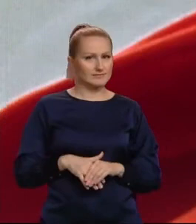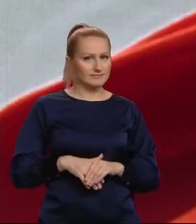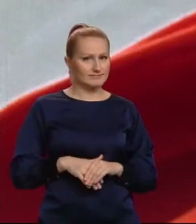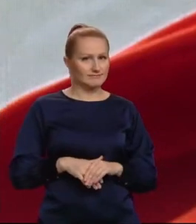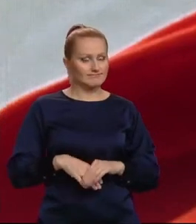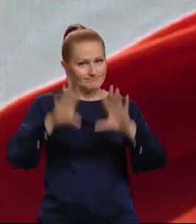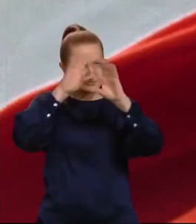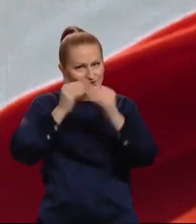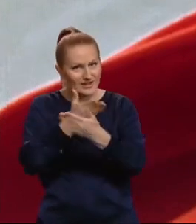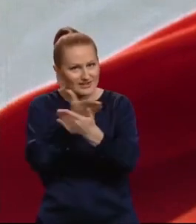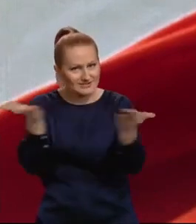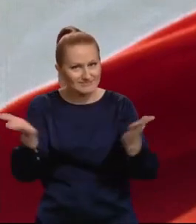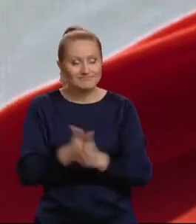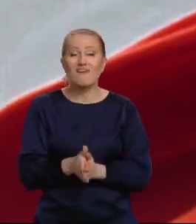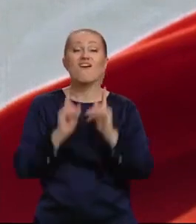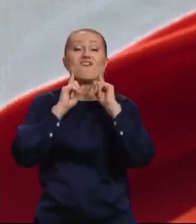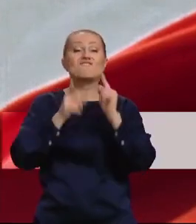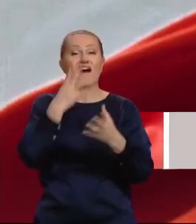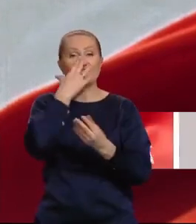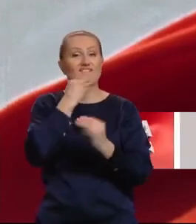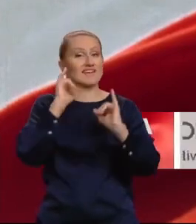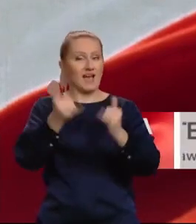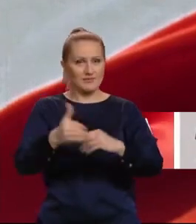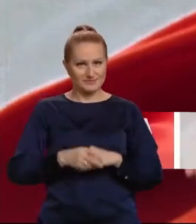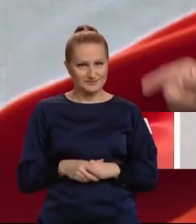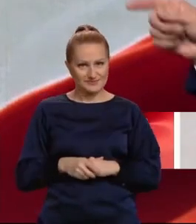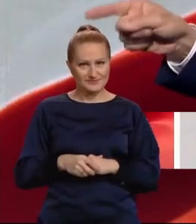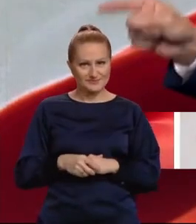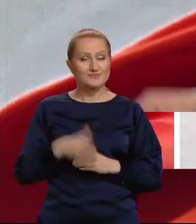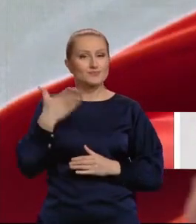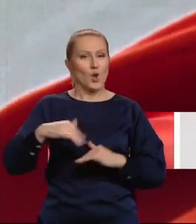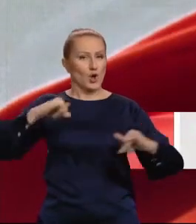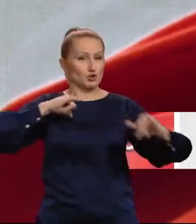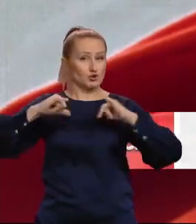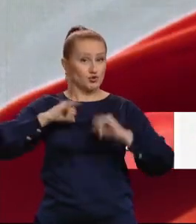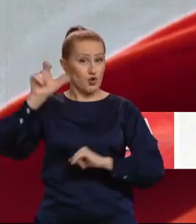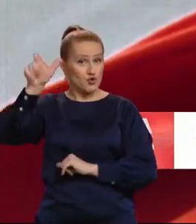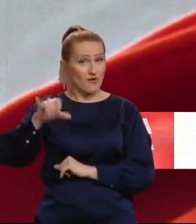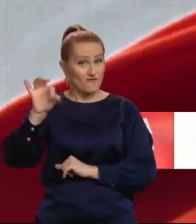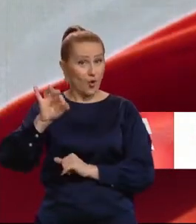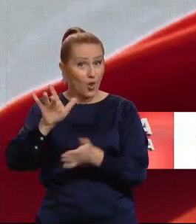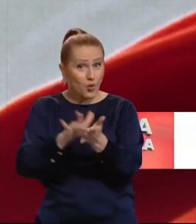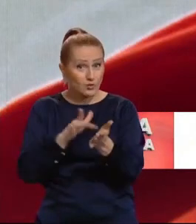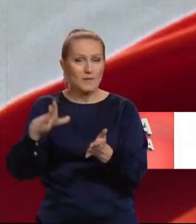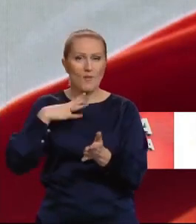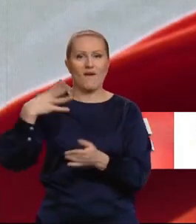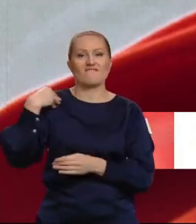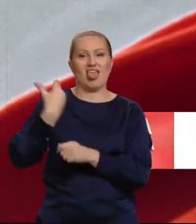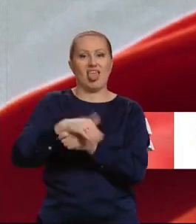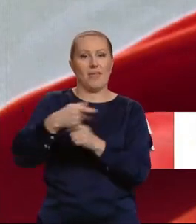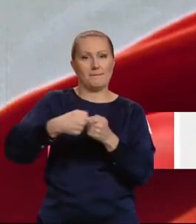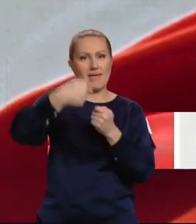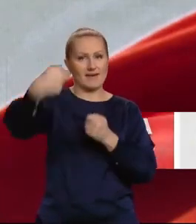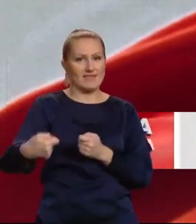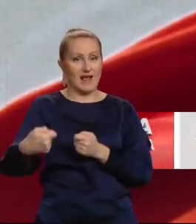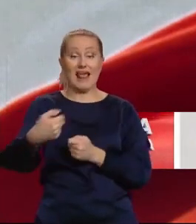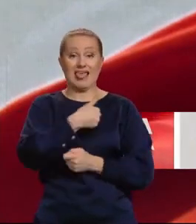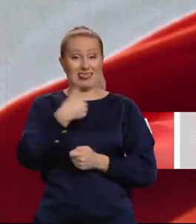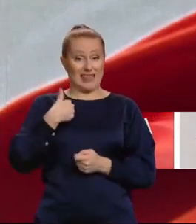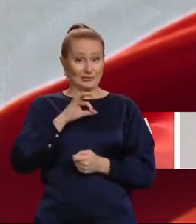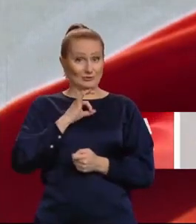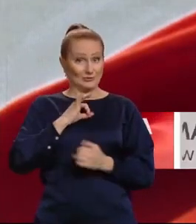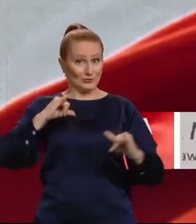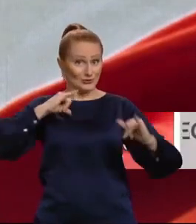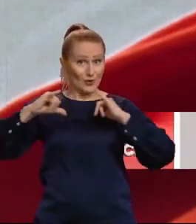Państwo, fakty są takie, że to rząd Donalda Tuska podniósł wiek emerytalny, a nasz rząd